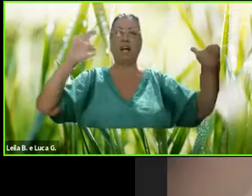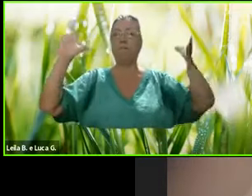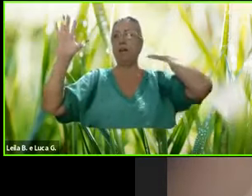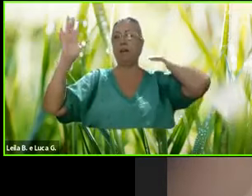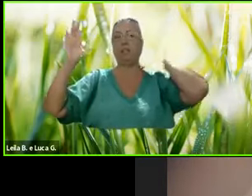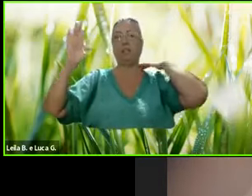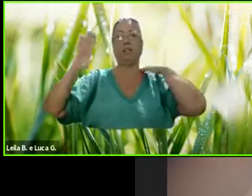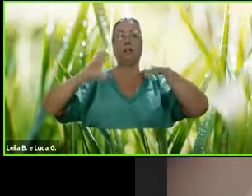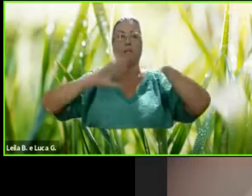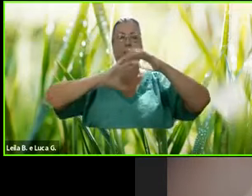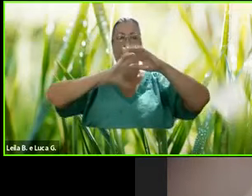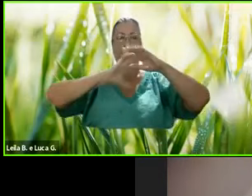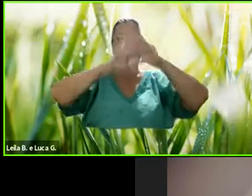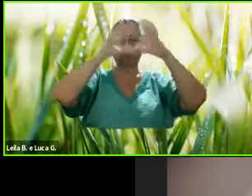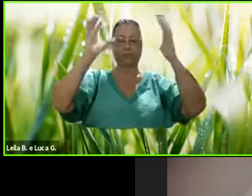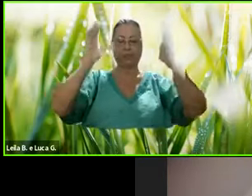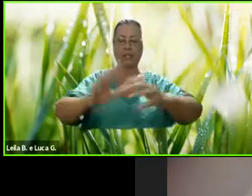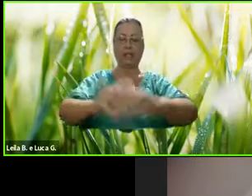tecnici e pieno di